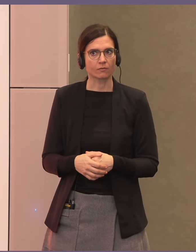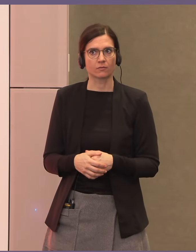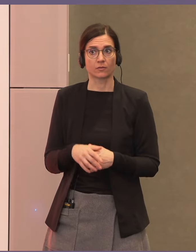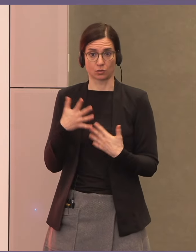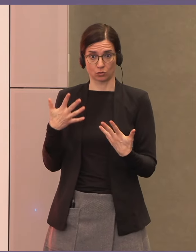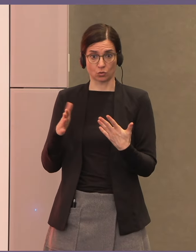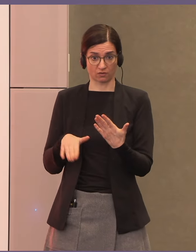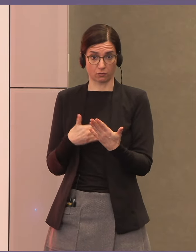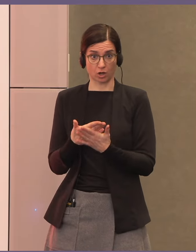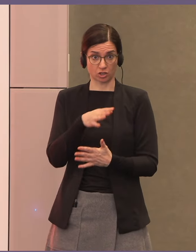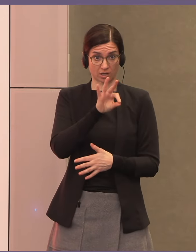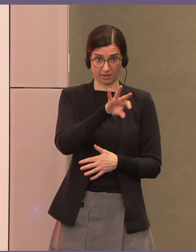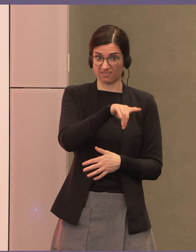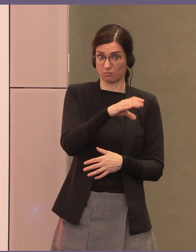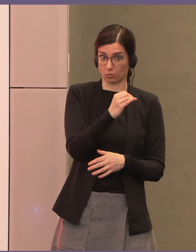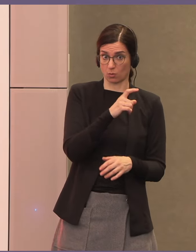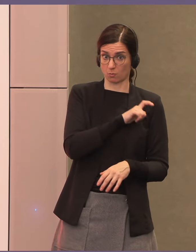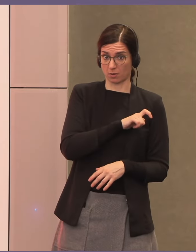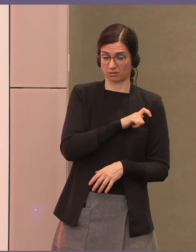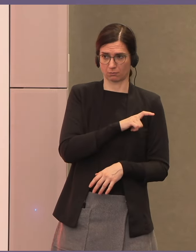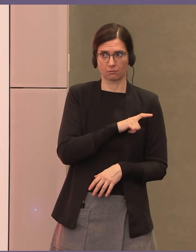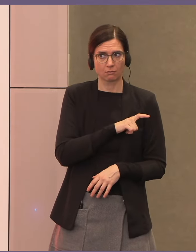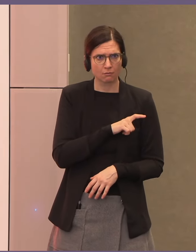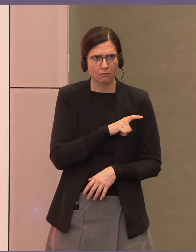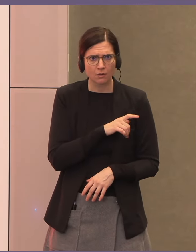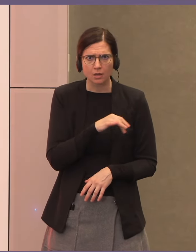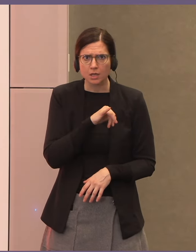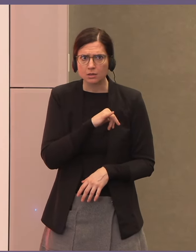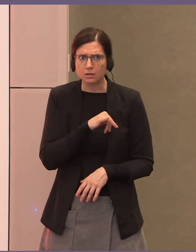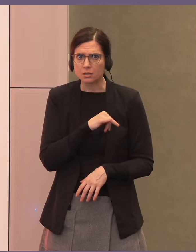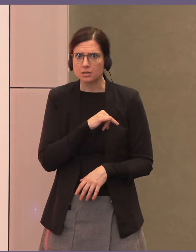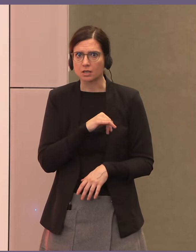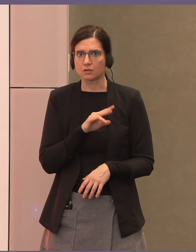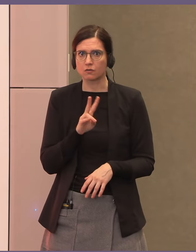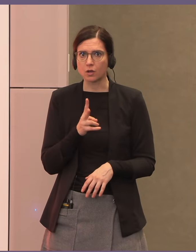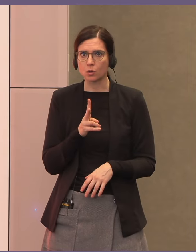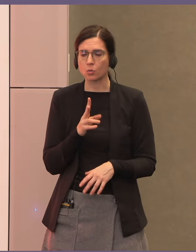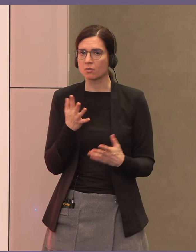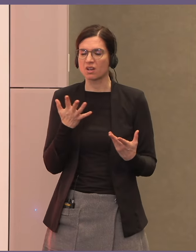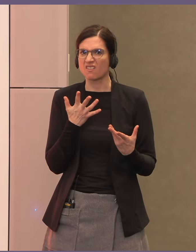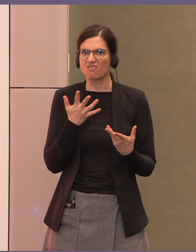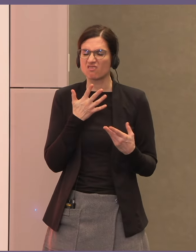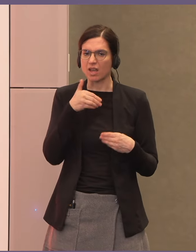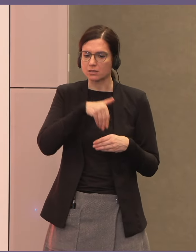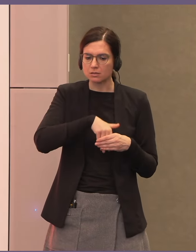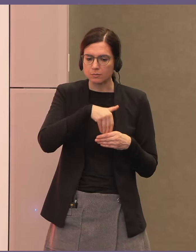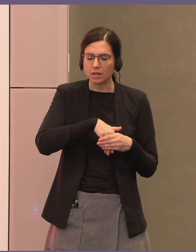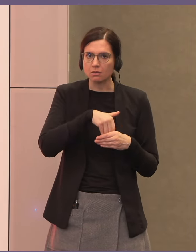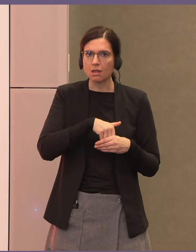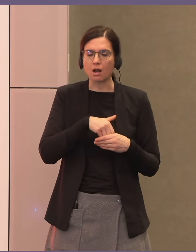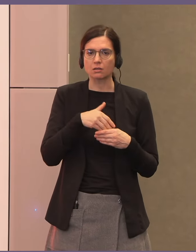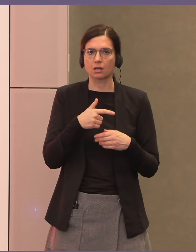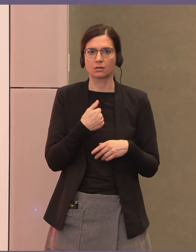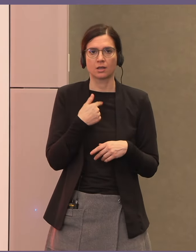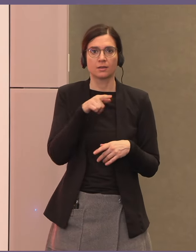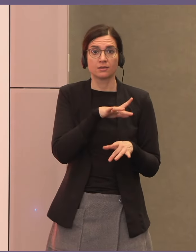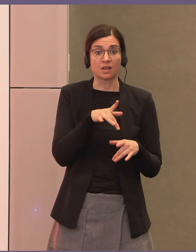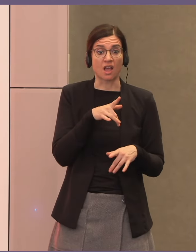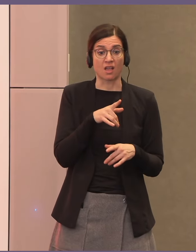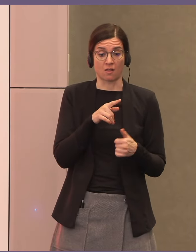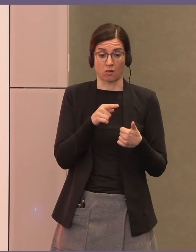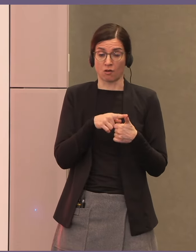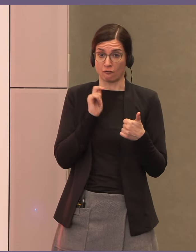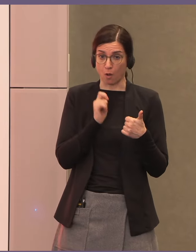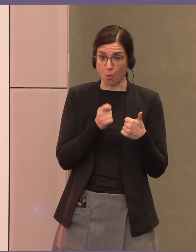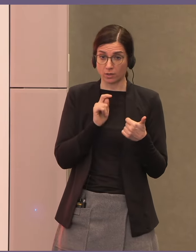Vorschlag ist deshalb so interessant und ernst zu nehmen, weil er mehrere Vorurteile und Unterdrückungssysteme